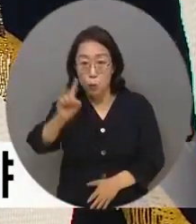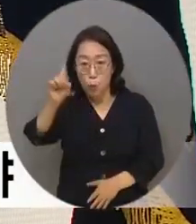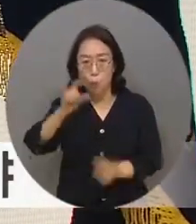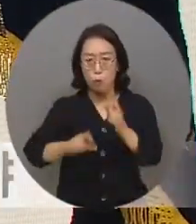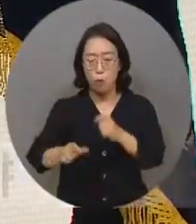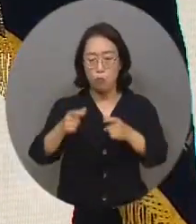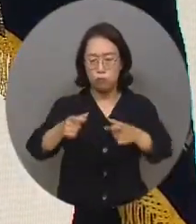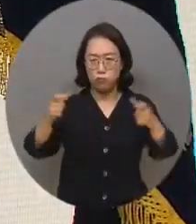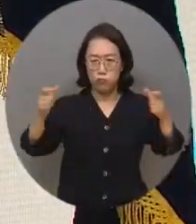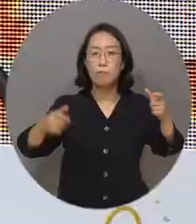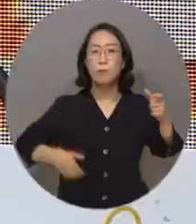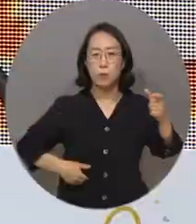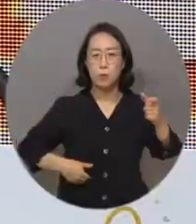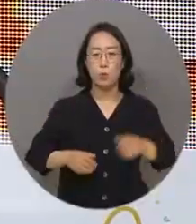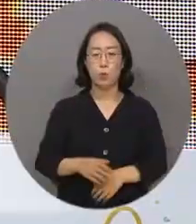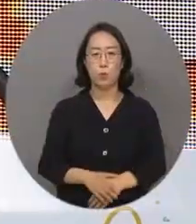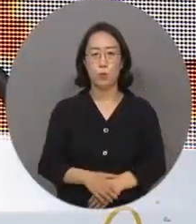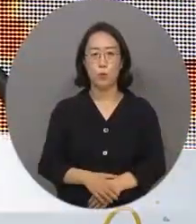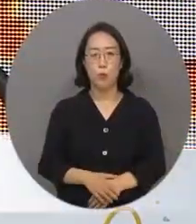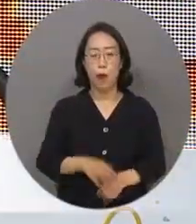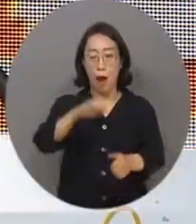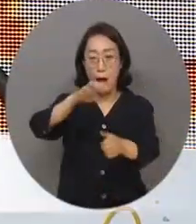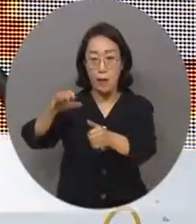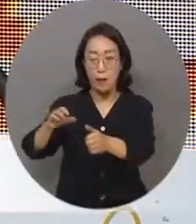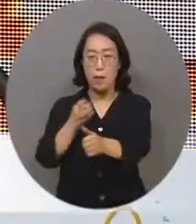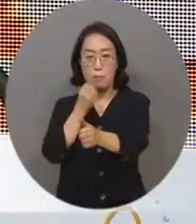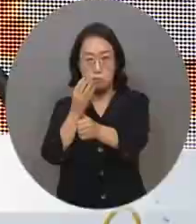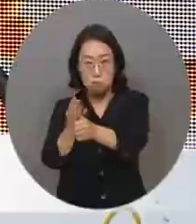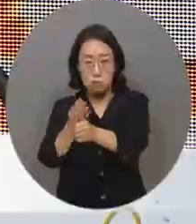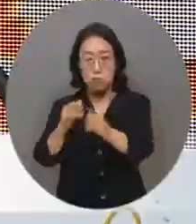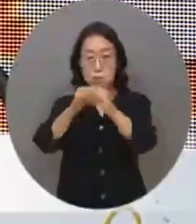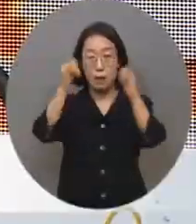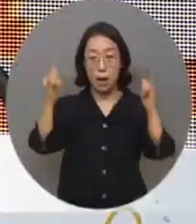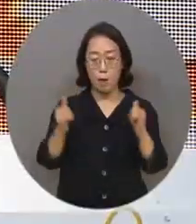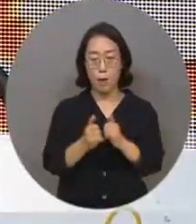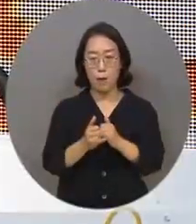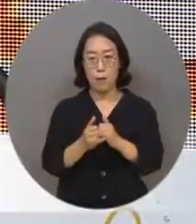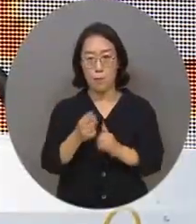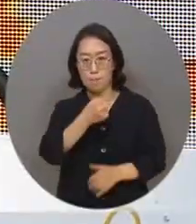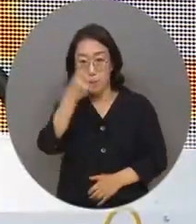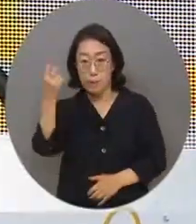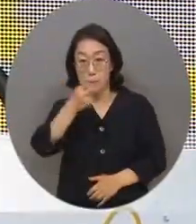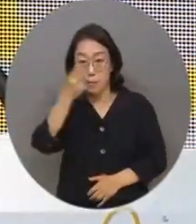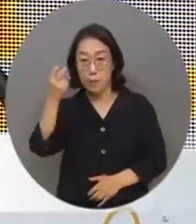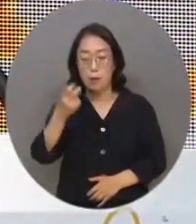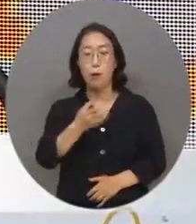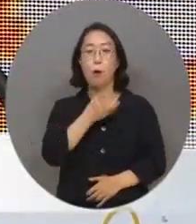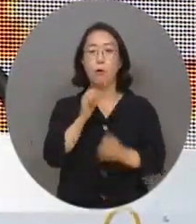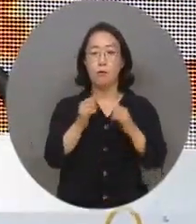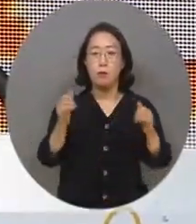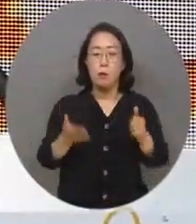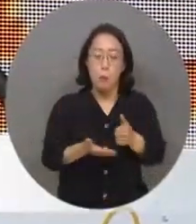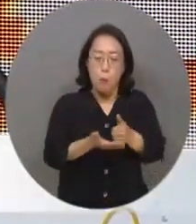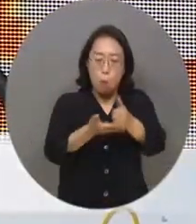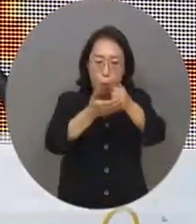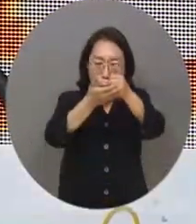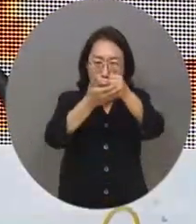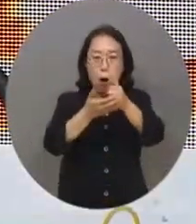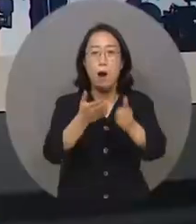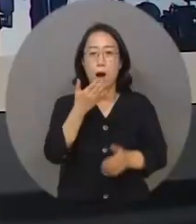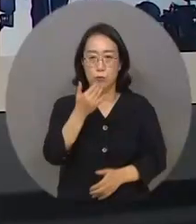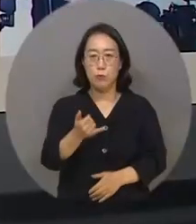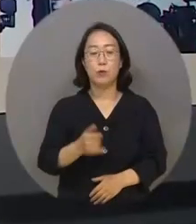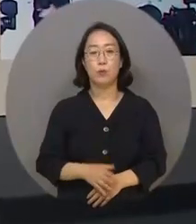활성화를 강조했습니다 학대신고의 사회 전체가 협력하여 어르신들이 존엄한 노후를 보내실 수